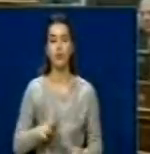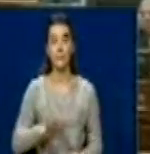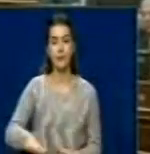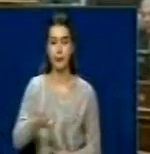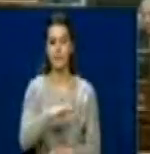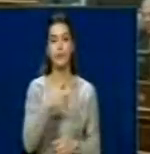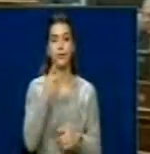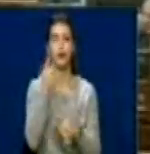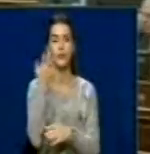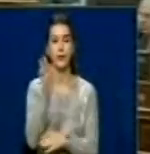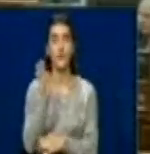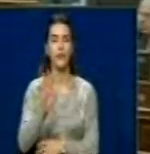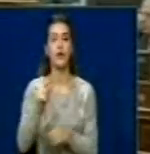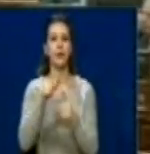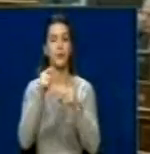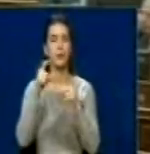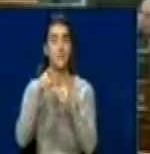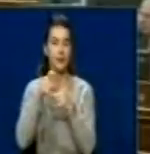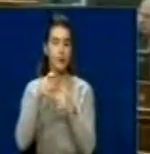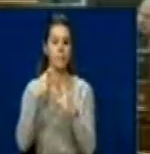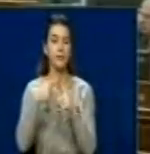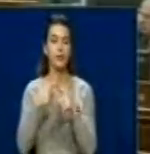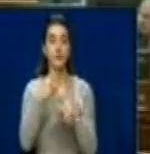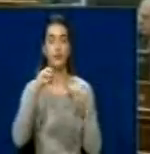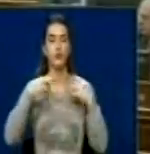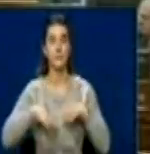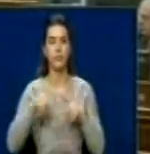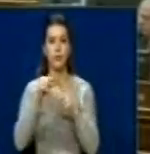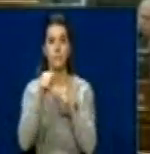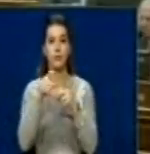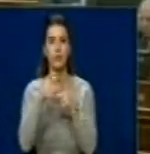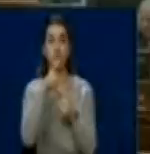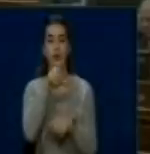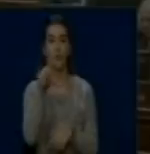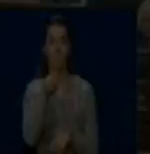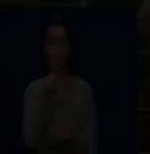përfaqësuesve të Partisë Demokratike dhe kryetarëve të Partisë Demokratike Lulzim Bashës. Faleminderit.